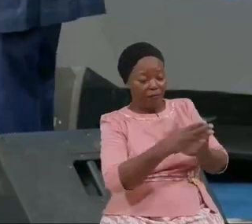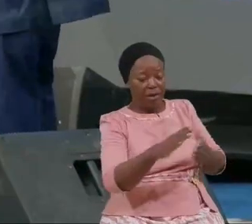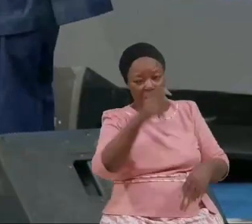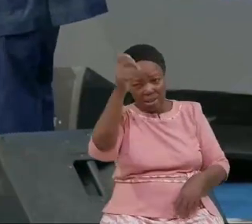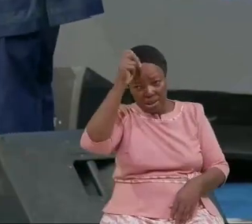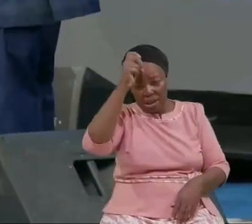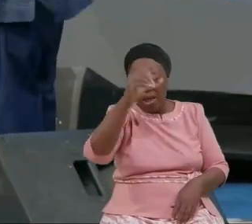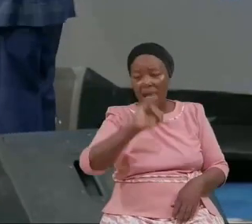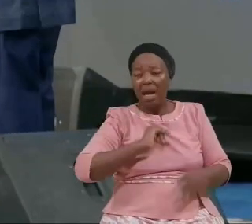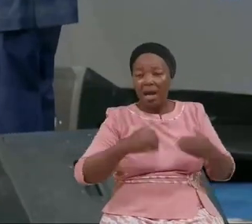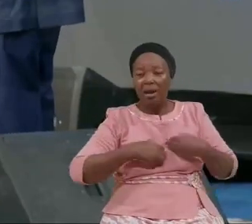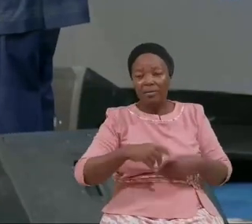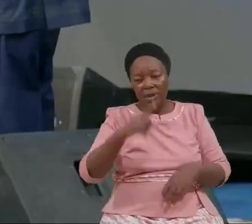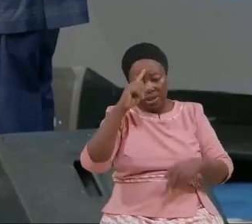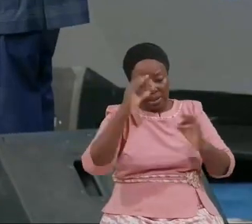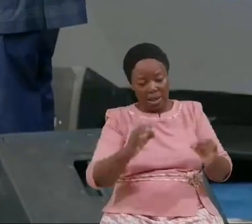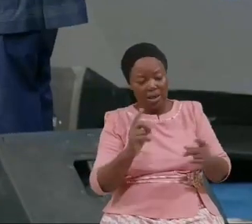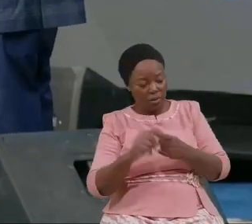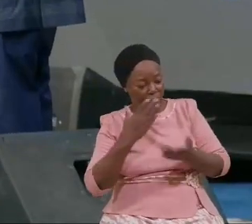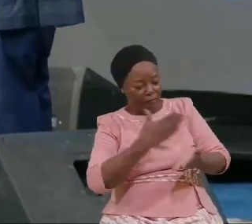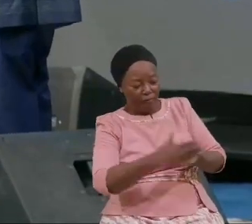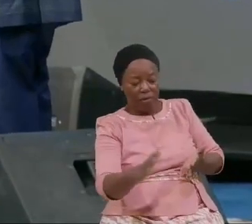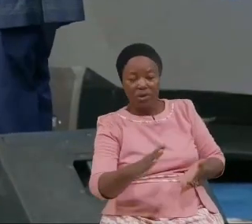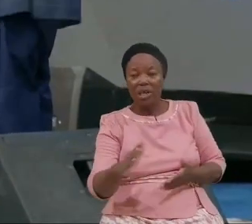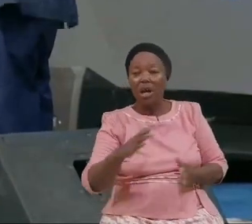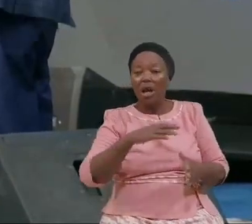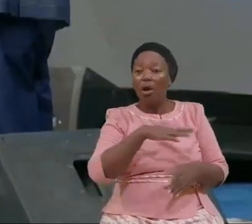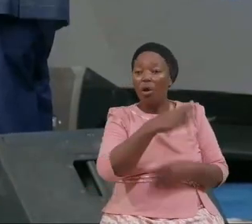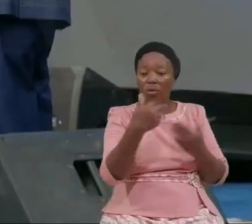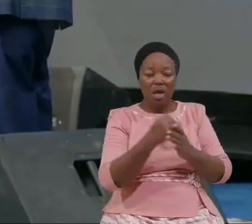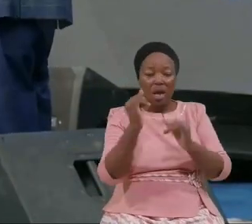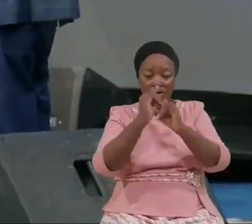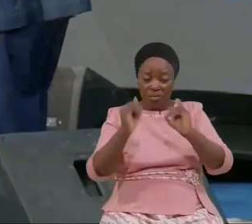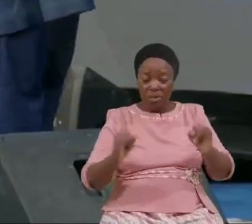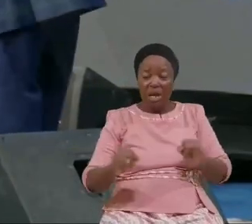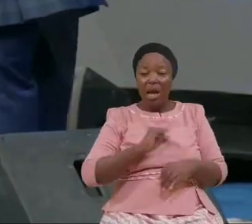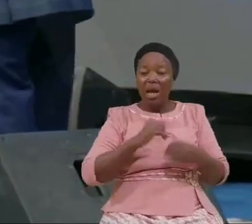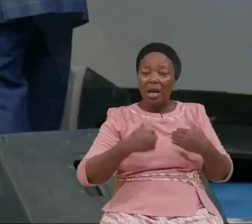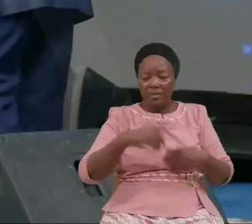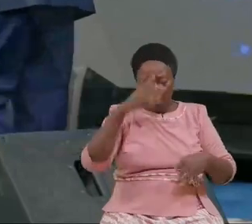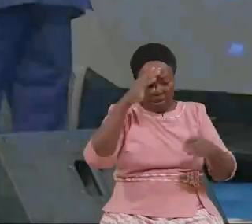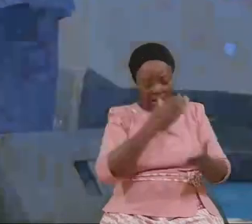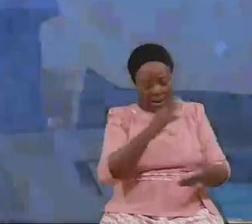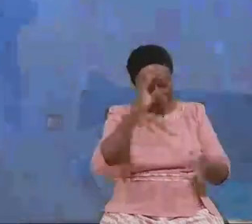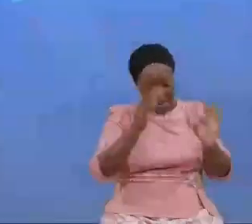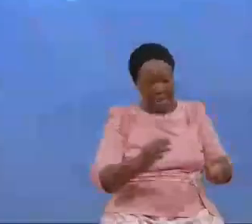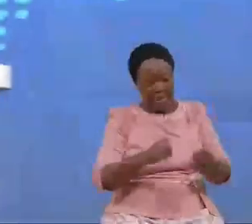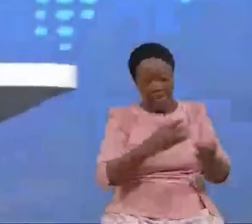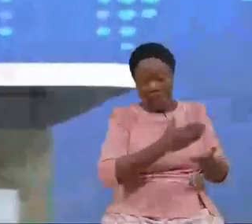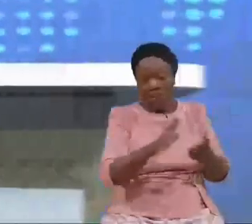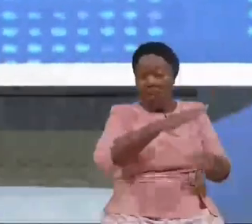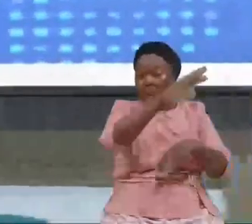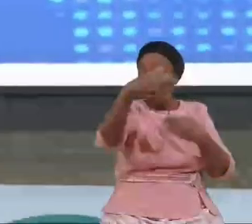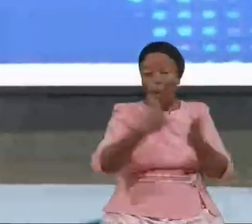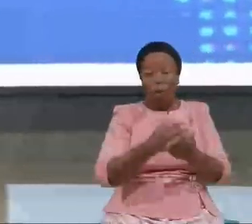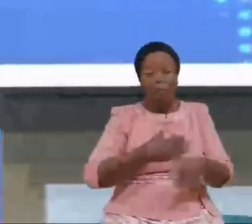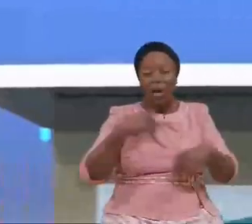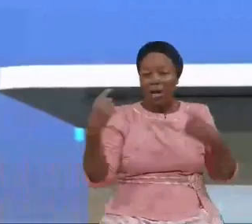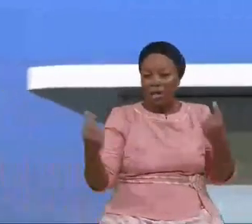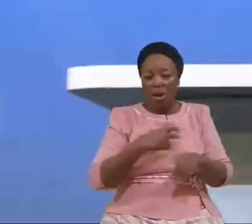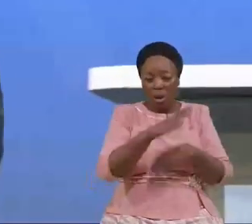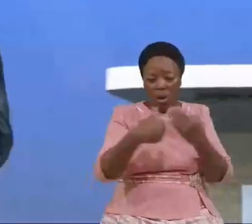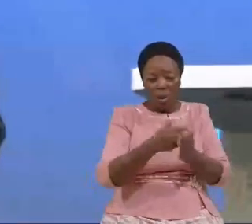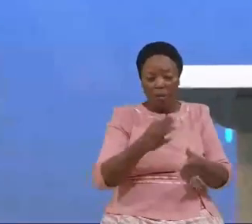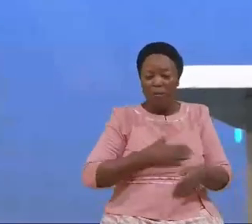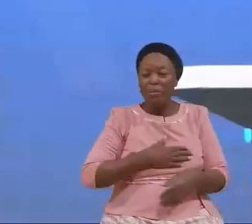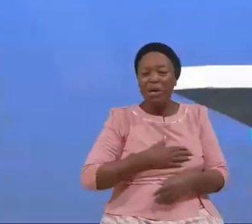j'ai décidé d'abandonner l'idolaté j'ai décidé d'abandonner toutes mes transgressions toutes mes